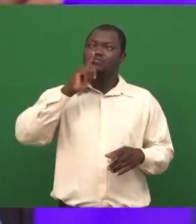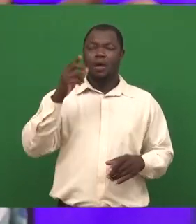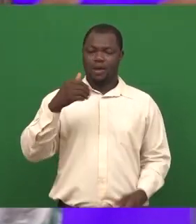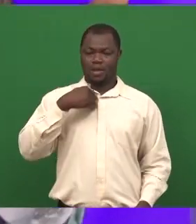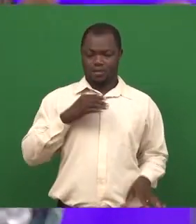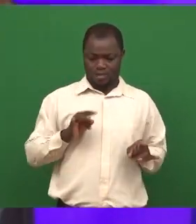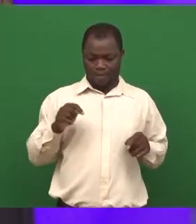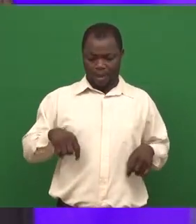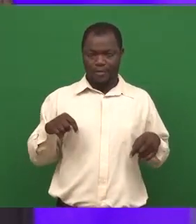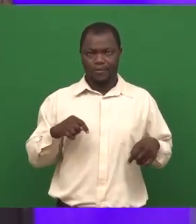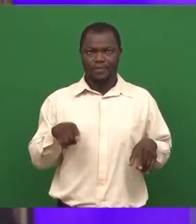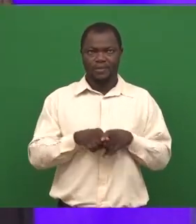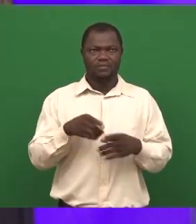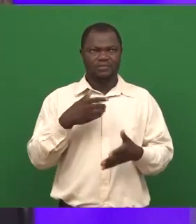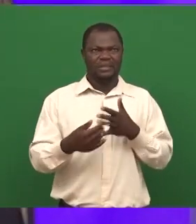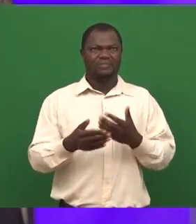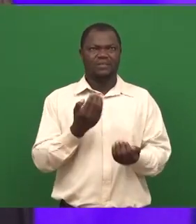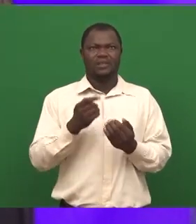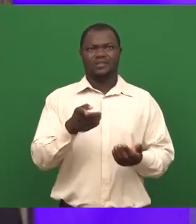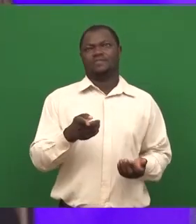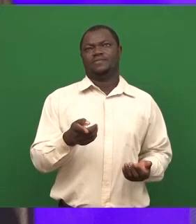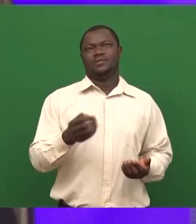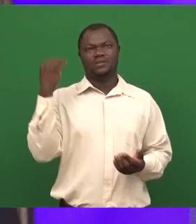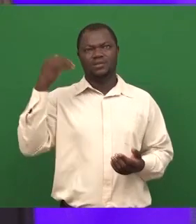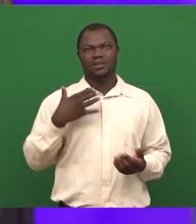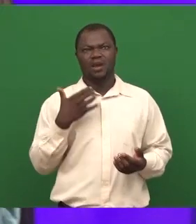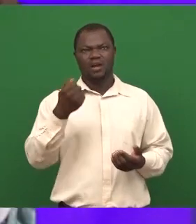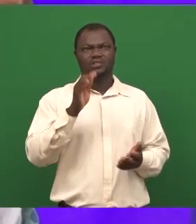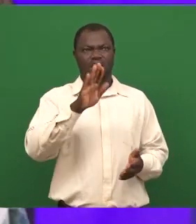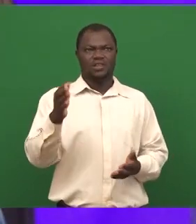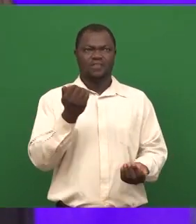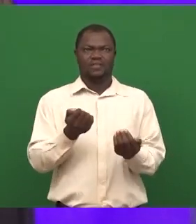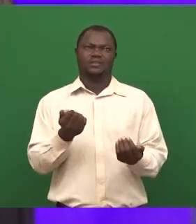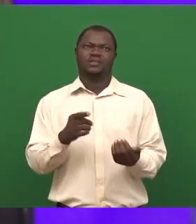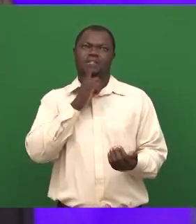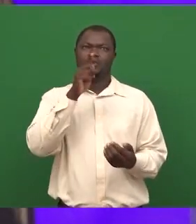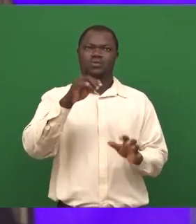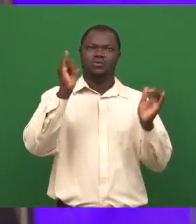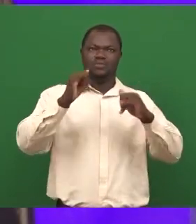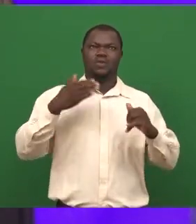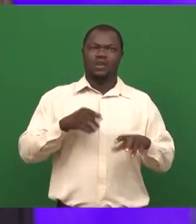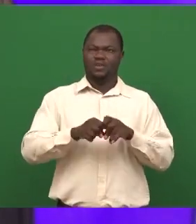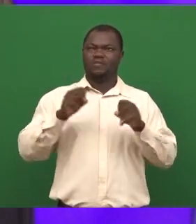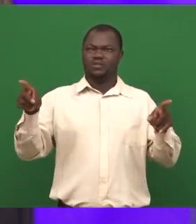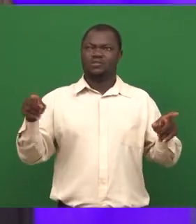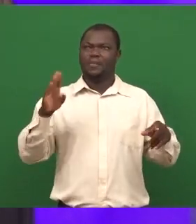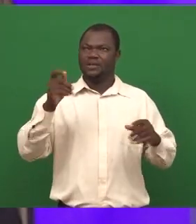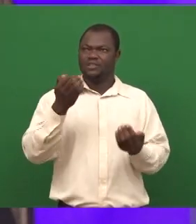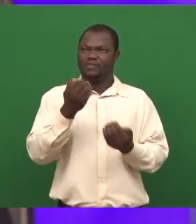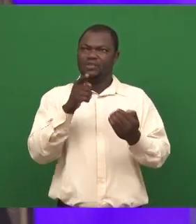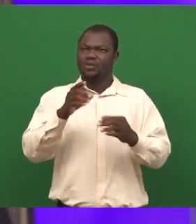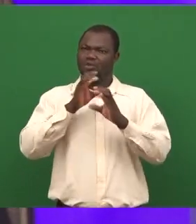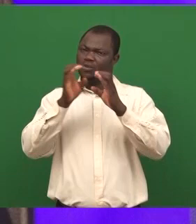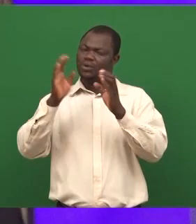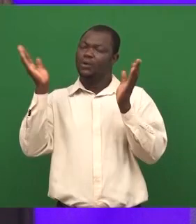Saka zviri kuafekta vana vaya. Ndakazobvunza vamwe vanga vauya kucounseling ndikati hongu imi mataura kuti mawirirana kurambana, asi vana venyu